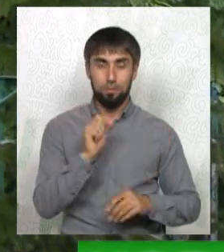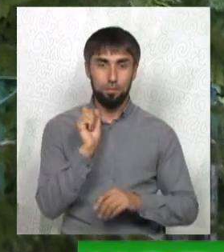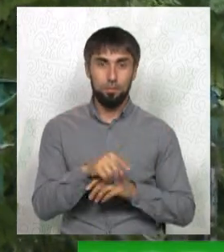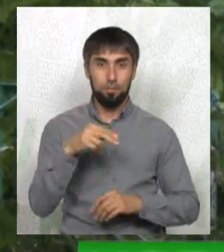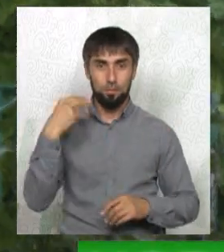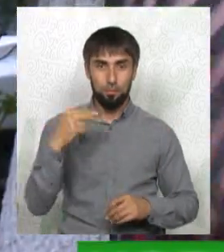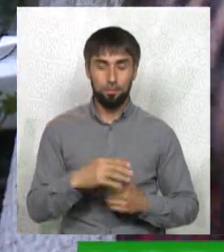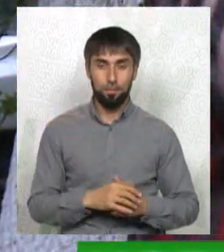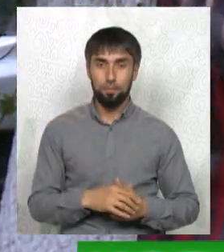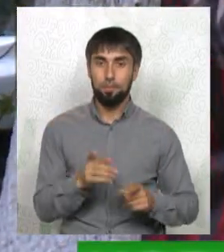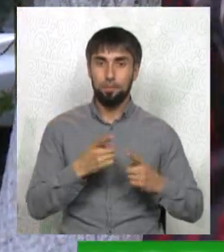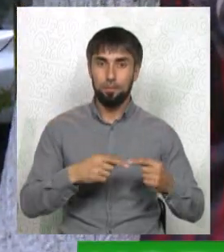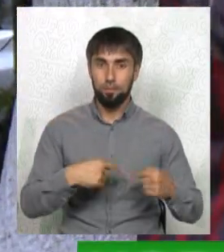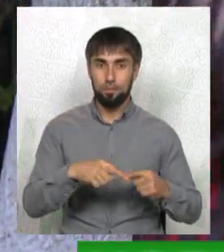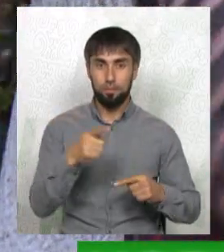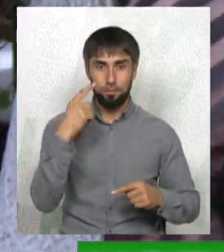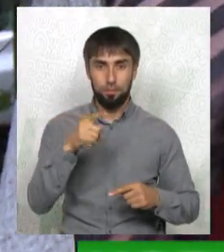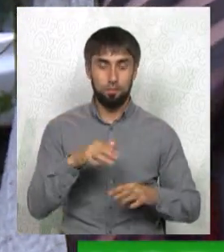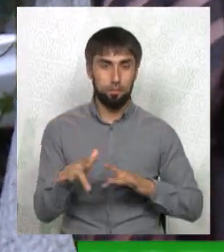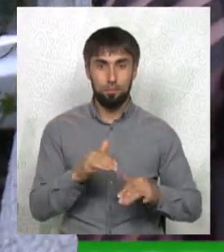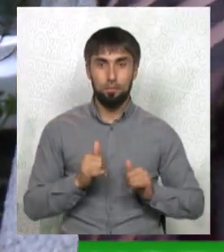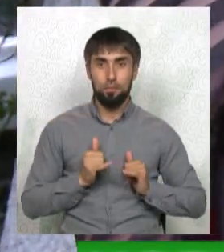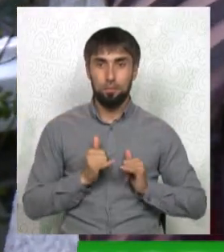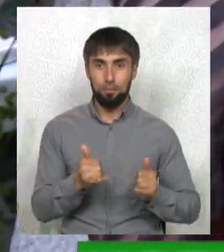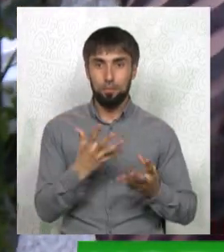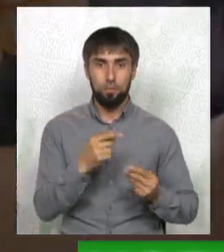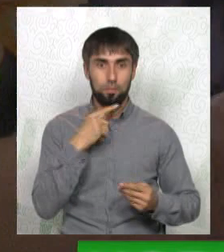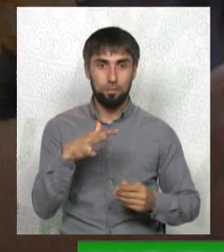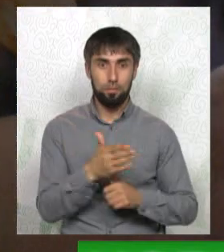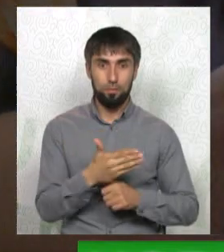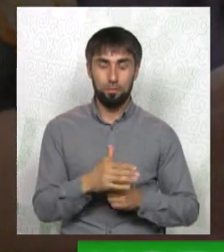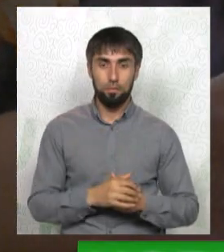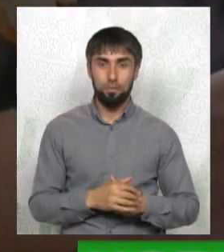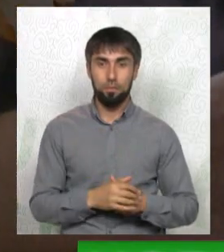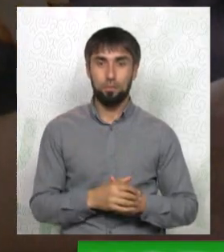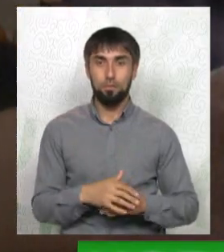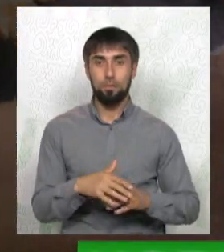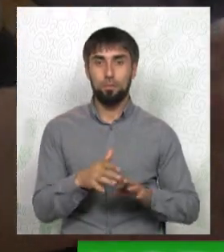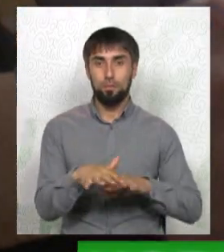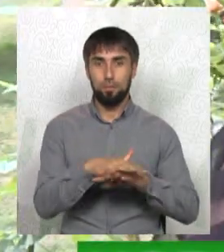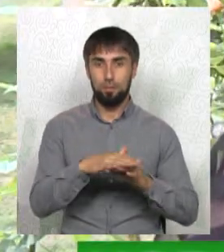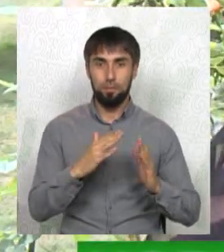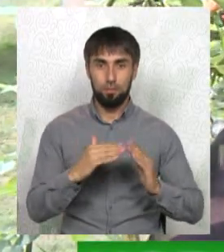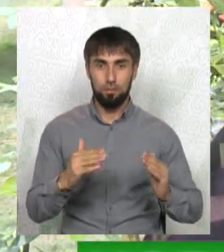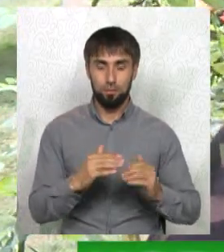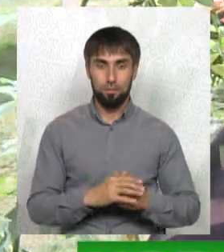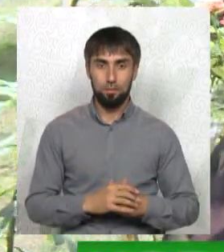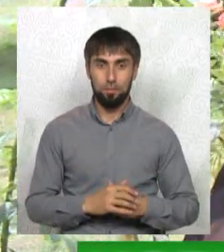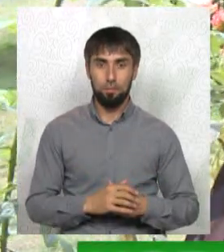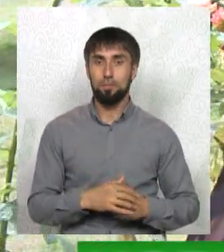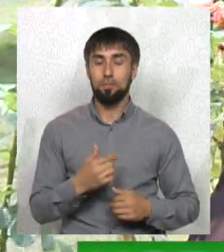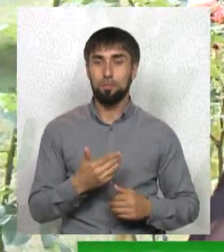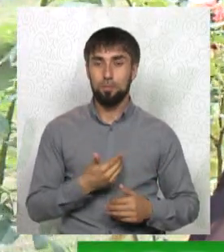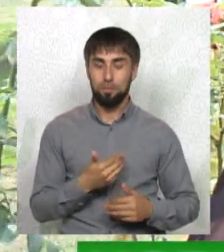указом президента. Организатор мероприятия, посвященного Дню российского флага, Общественная палата. Я хочу поздравить